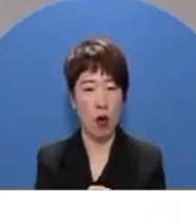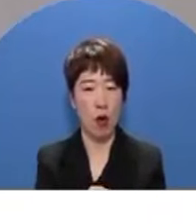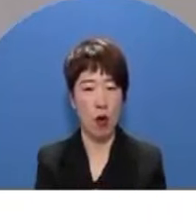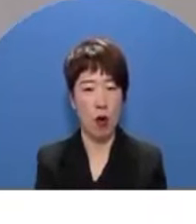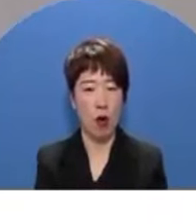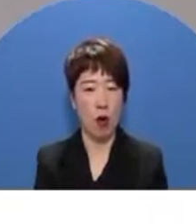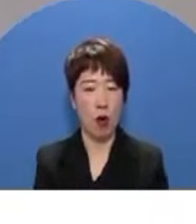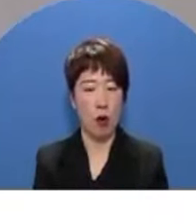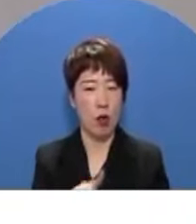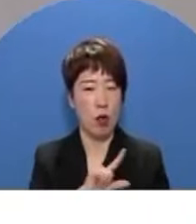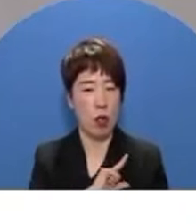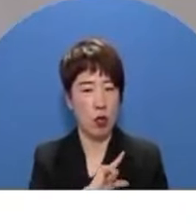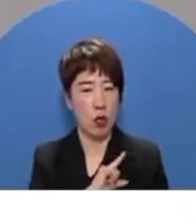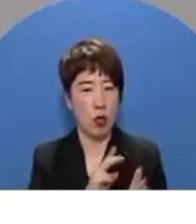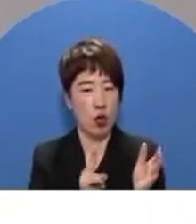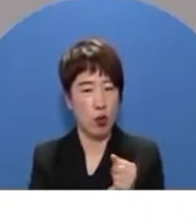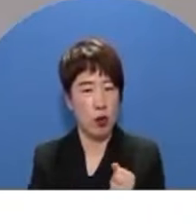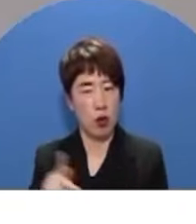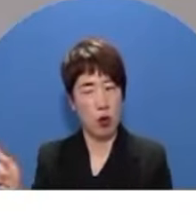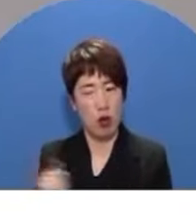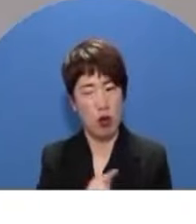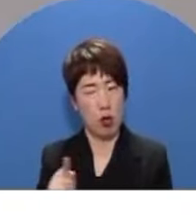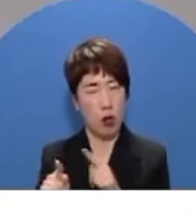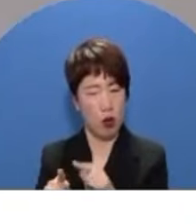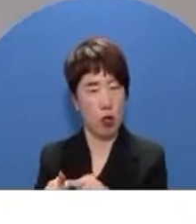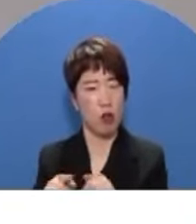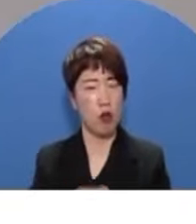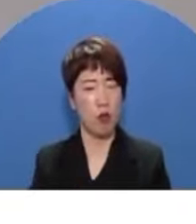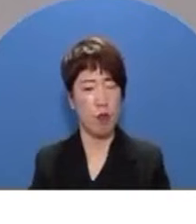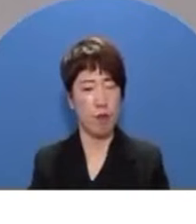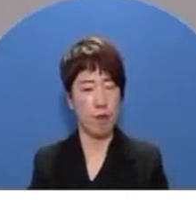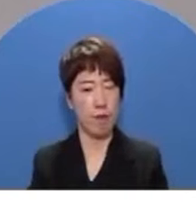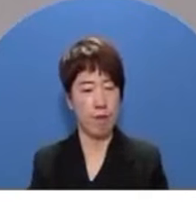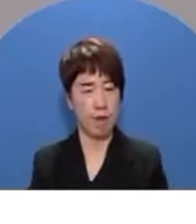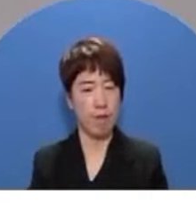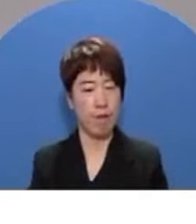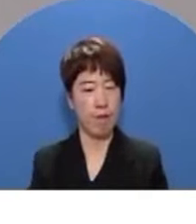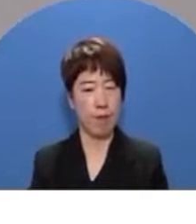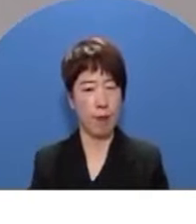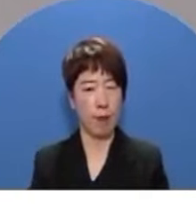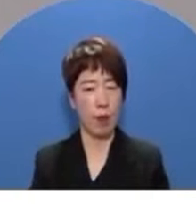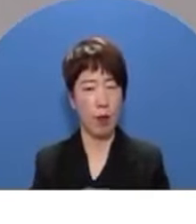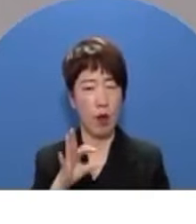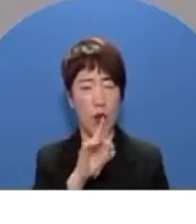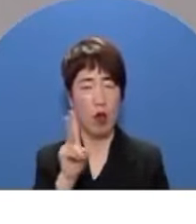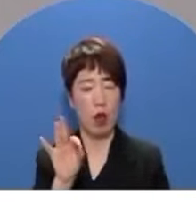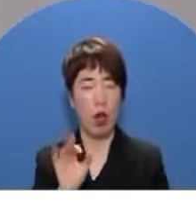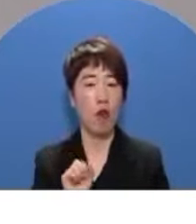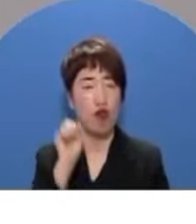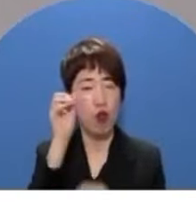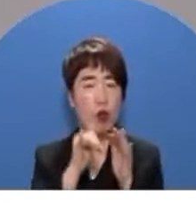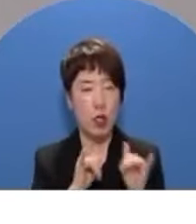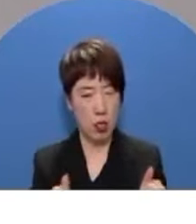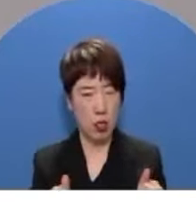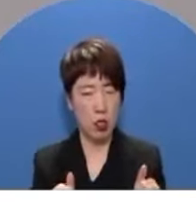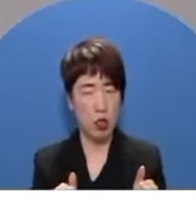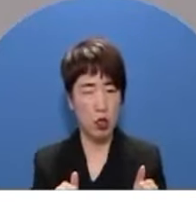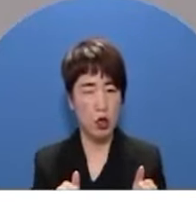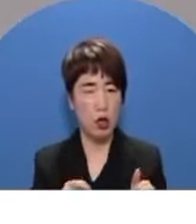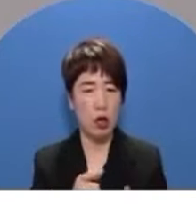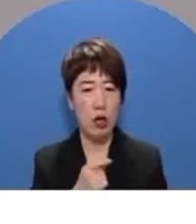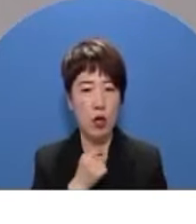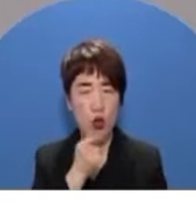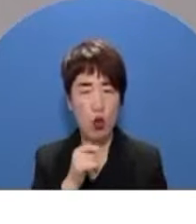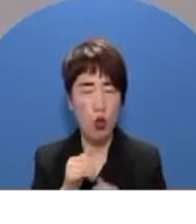대출한 것에 대해서 저는 양문석 후보는 사실 소상공인과 이 자영업자들에 대한 어떤 정책을